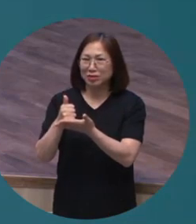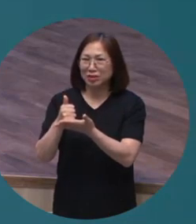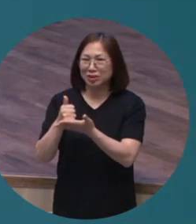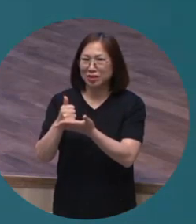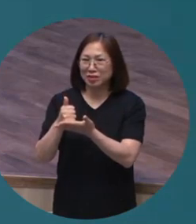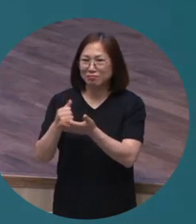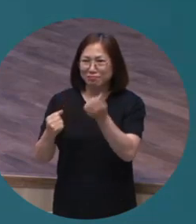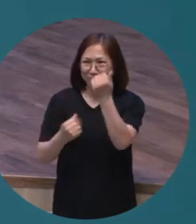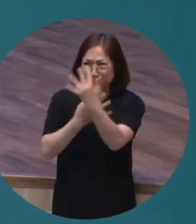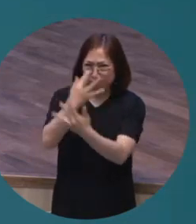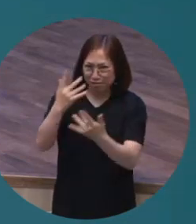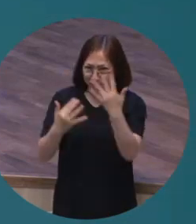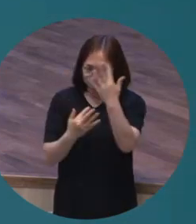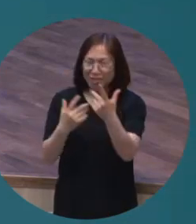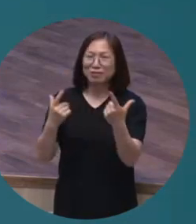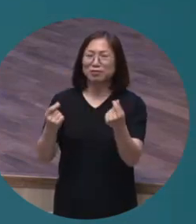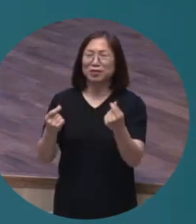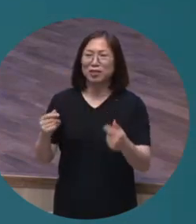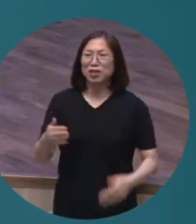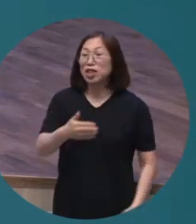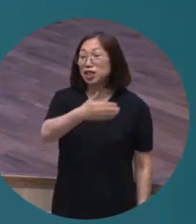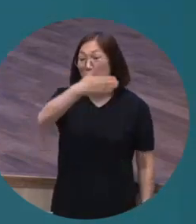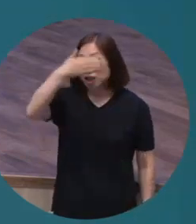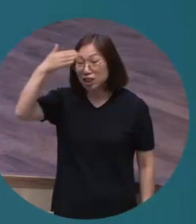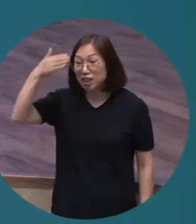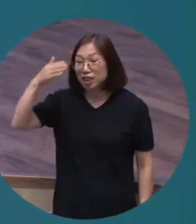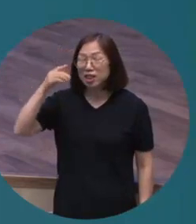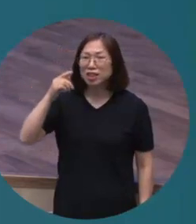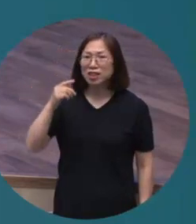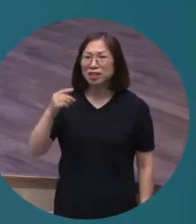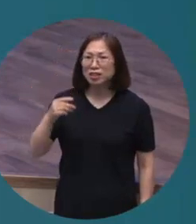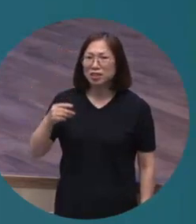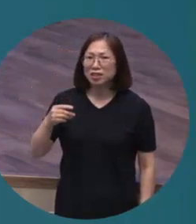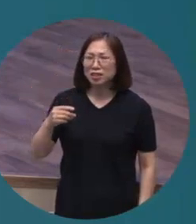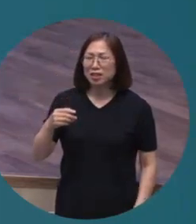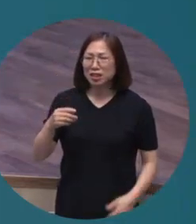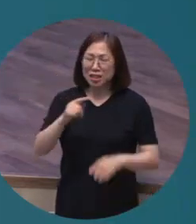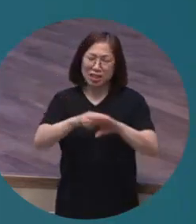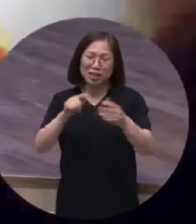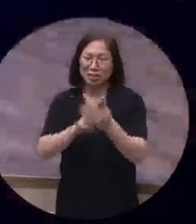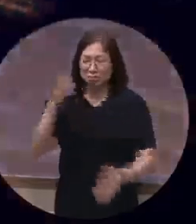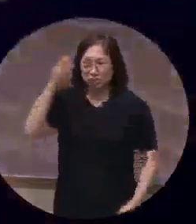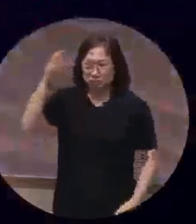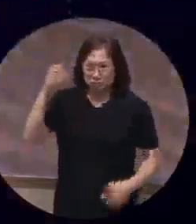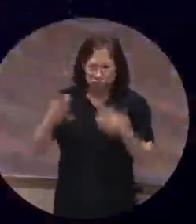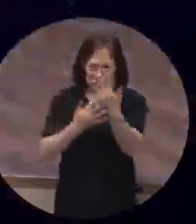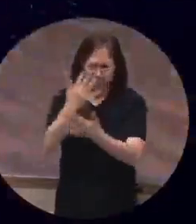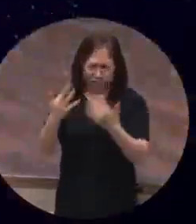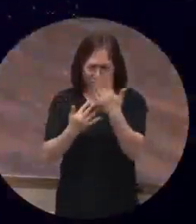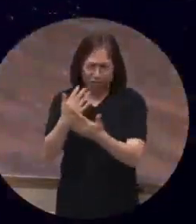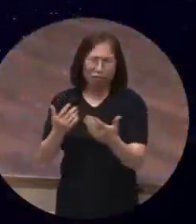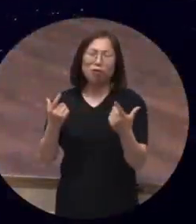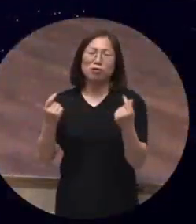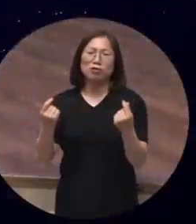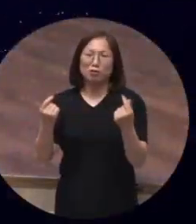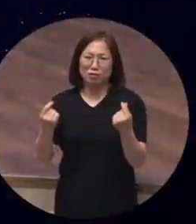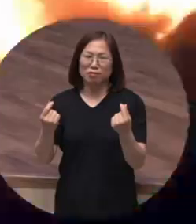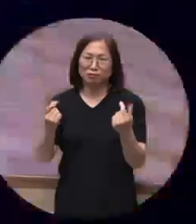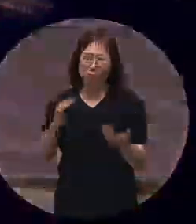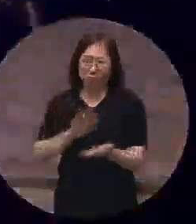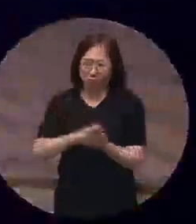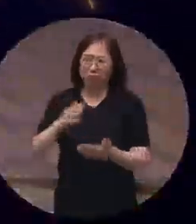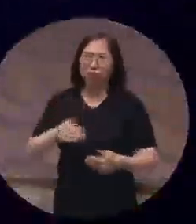스파크, 불꽃입니다. 우리 청년들은요, 이 심령이 늘 불붙어 있어야 돼요. 하나님의